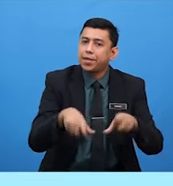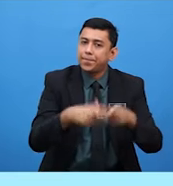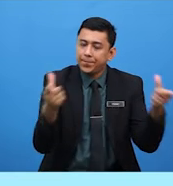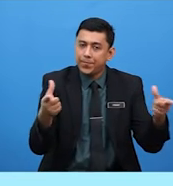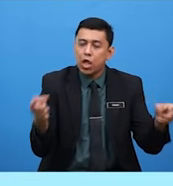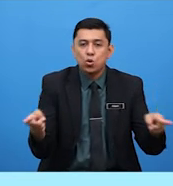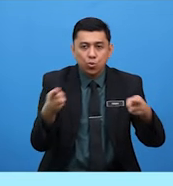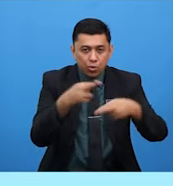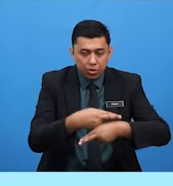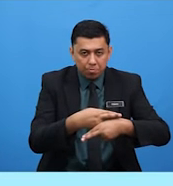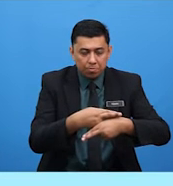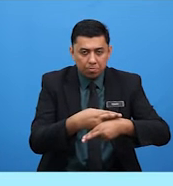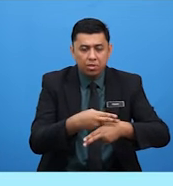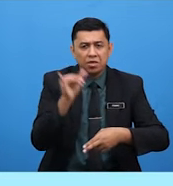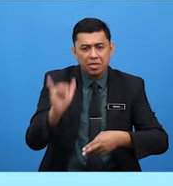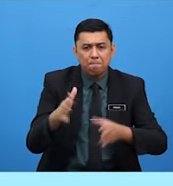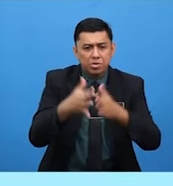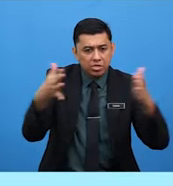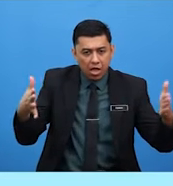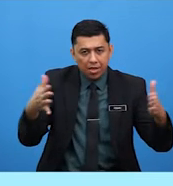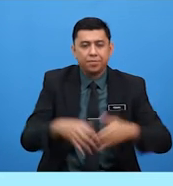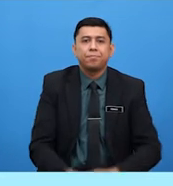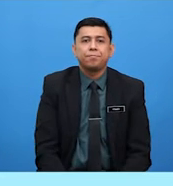antara zarah yang besar.